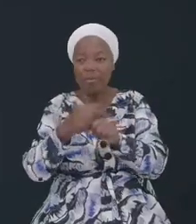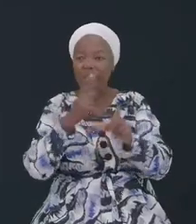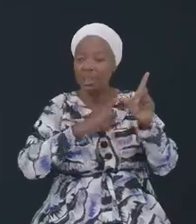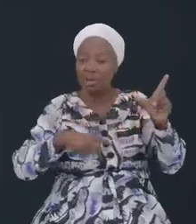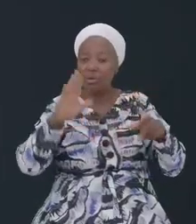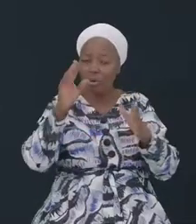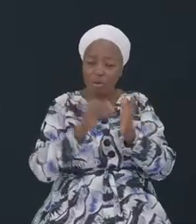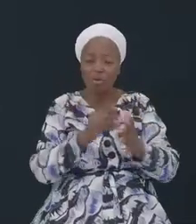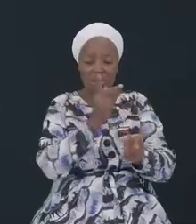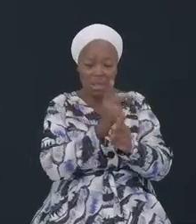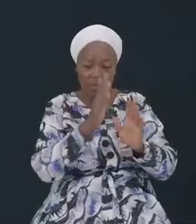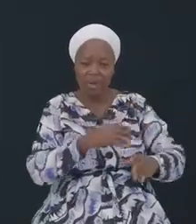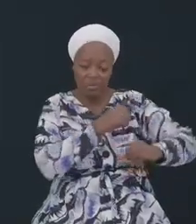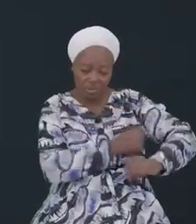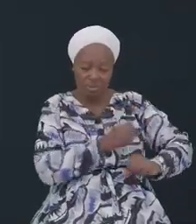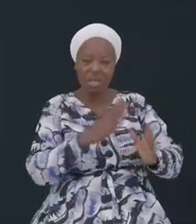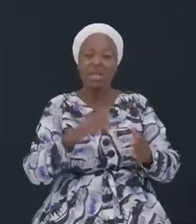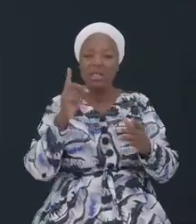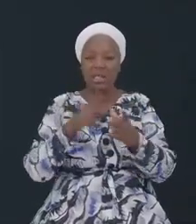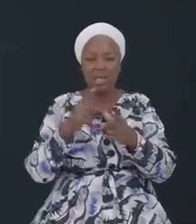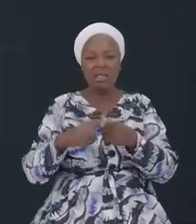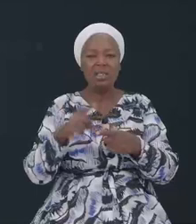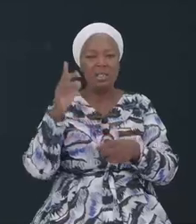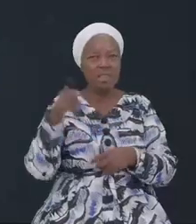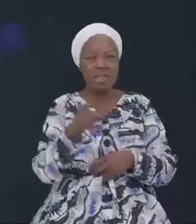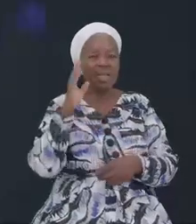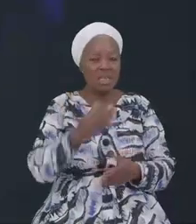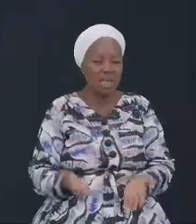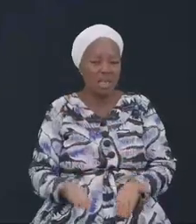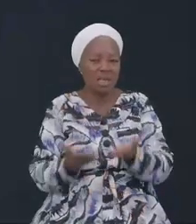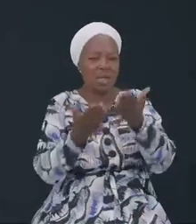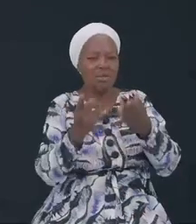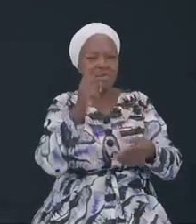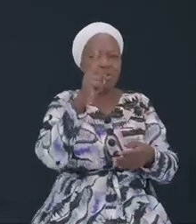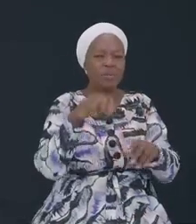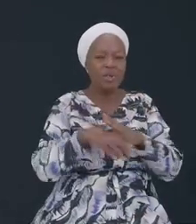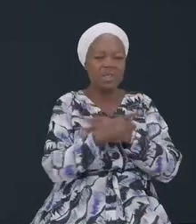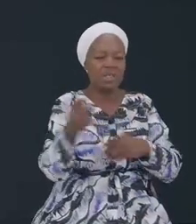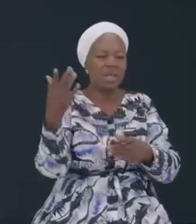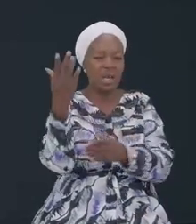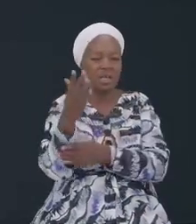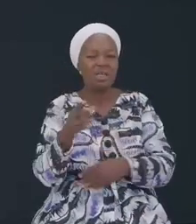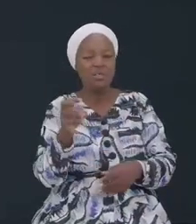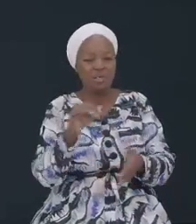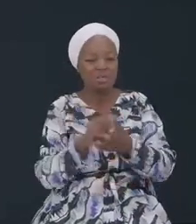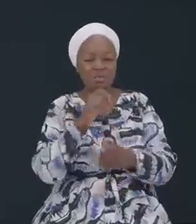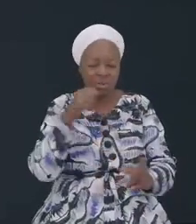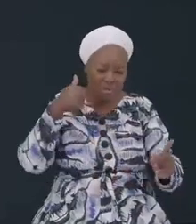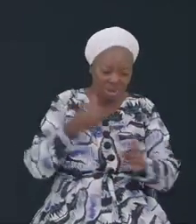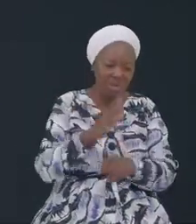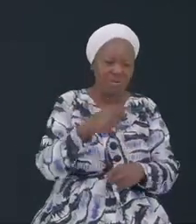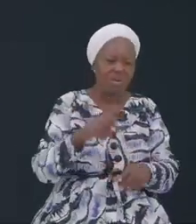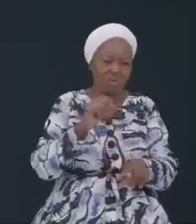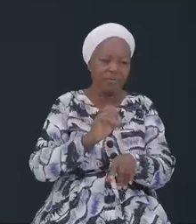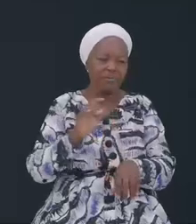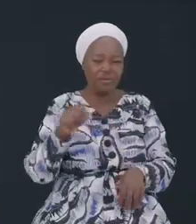retraite, il dit, ils te porteront sur les mains, de peur que ton pied ne heurte contre une